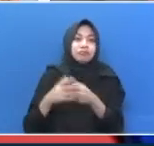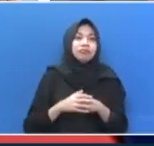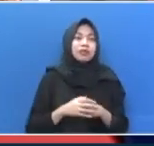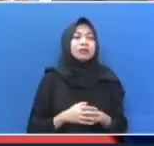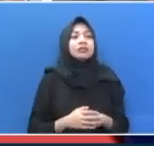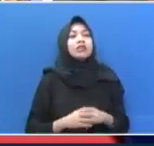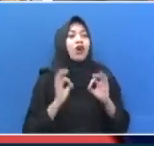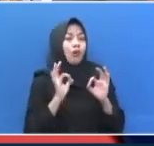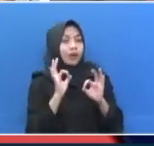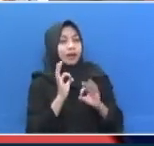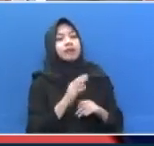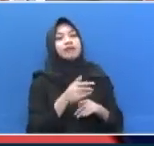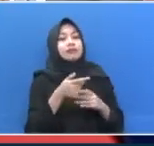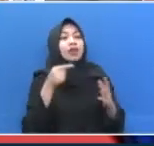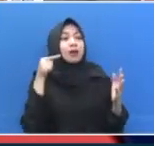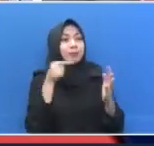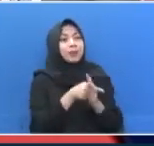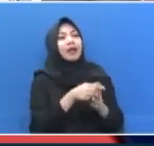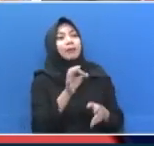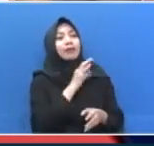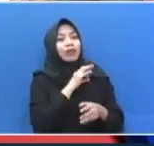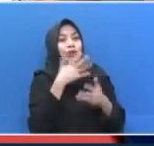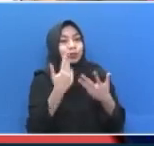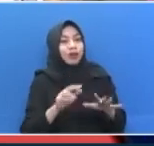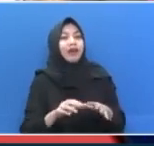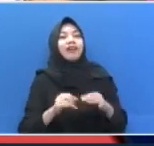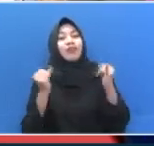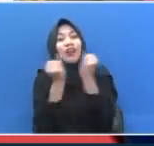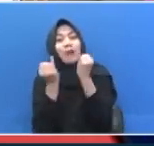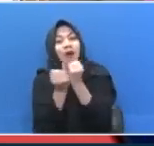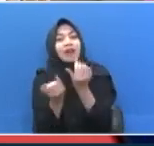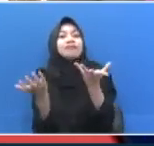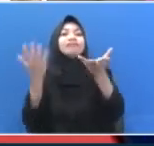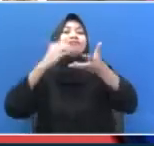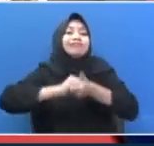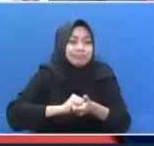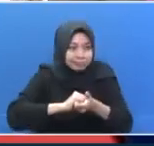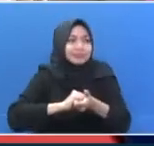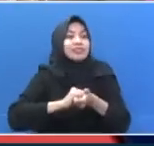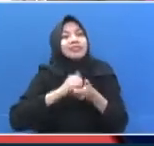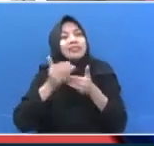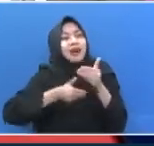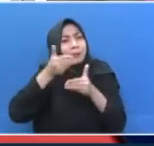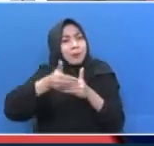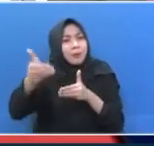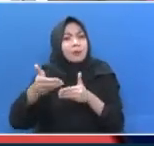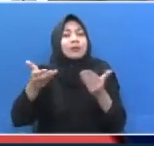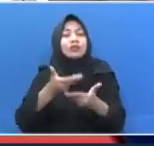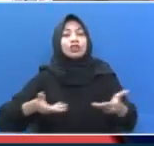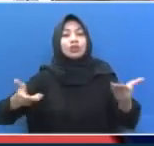Apakah Oke nanti setelah Pilpres akan ada rekonsiliasi namun anda membacanya Seperti apa jika melihat dinamika